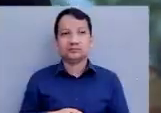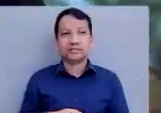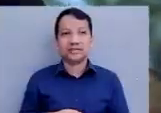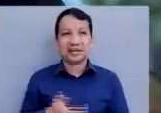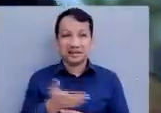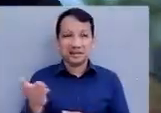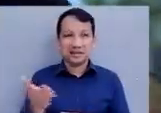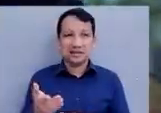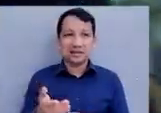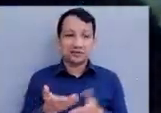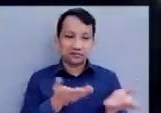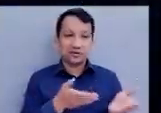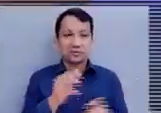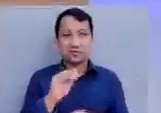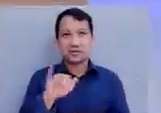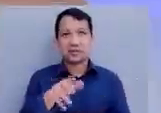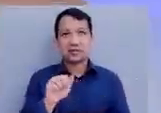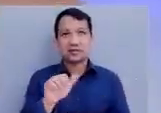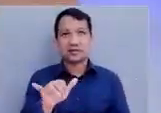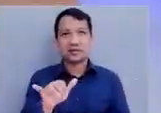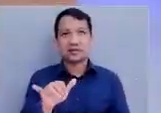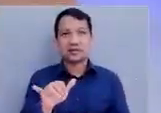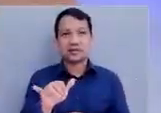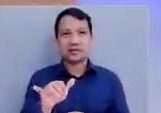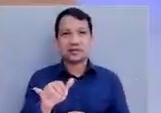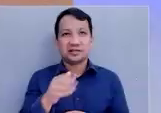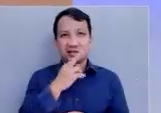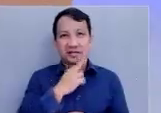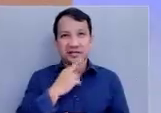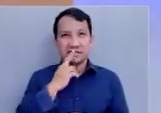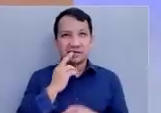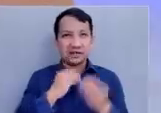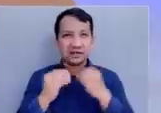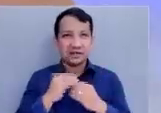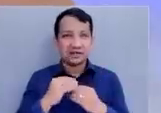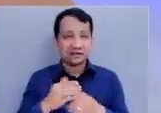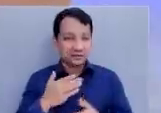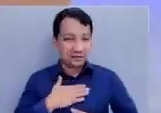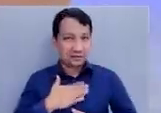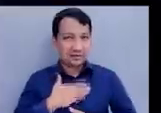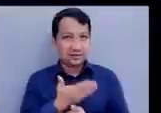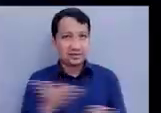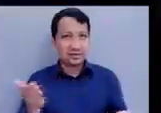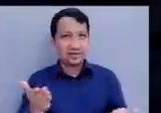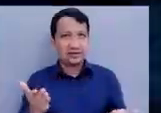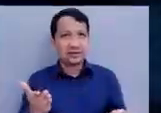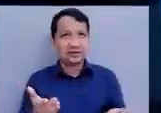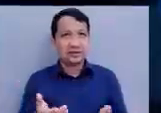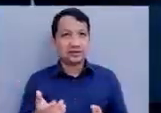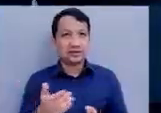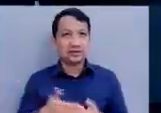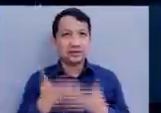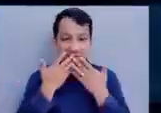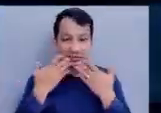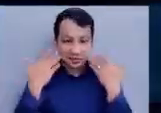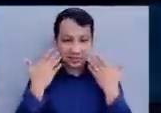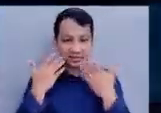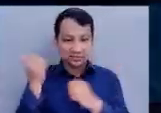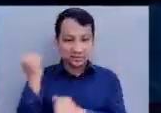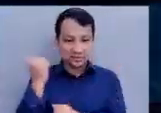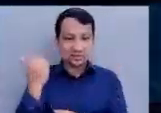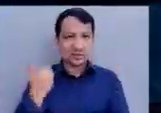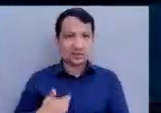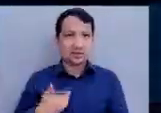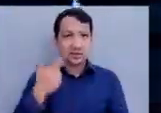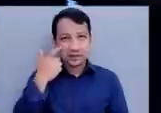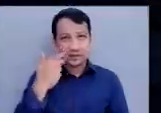ng Mary J restaurant naku iba talaga ang Sayang hatid ng pagkain Pero mas masaya pa rin po sasalubungin natin ang araw ng may ngiti at pag-asa ko po